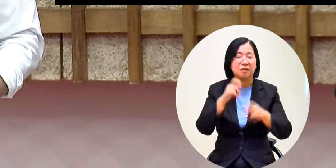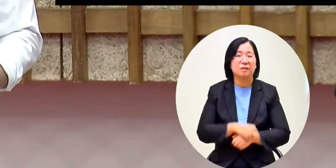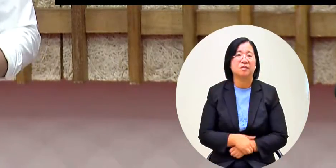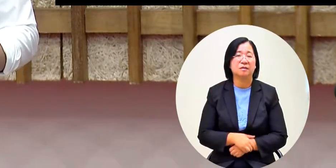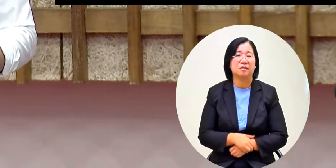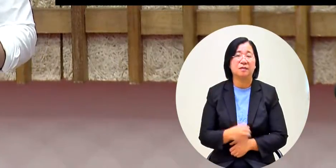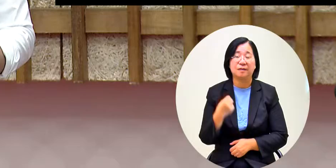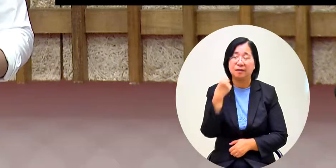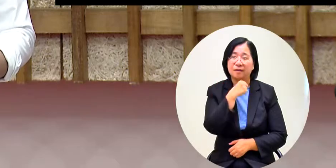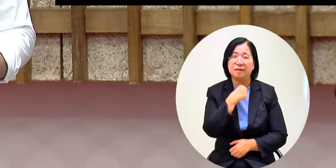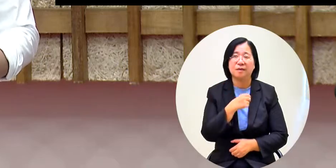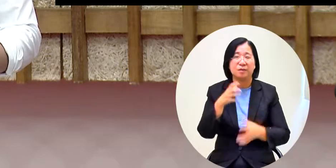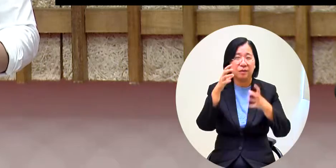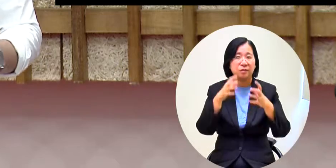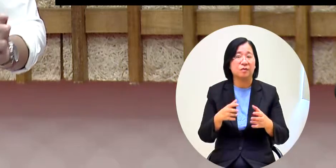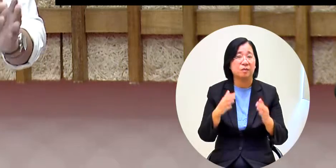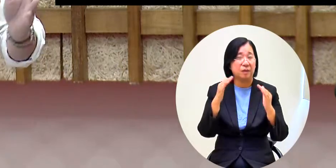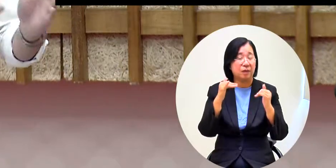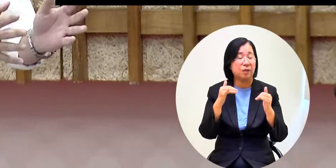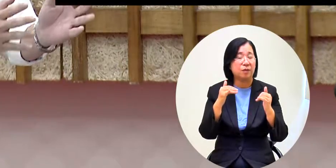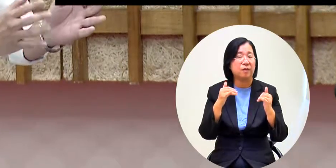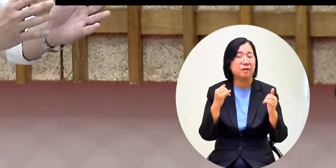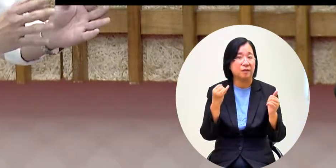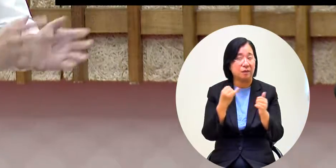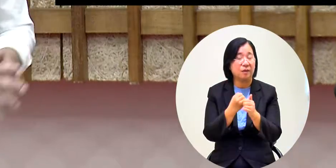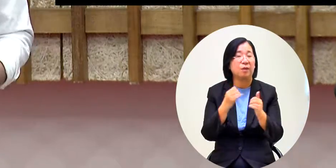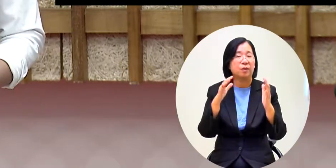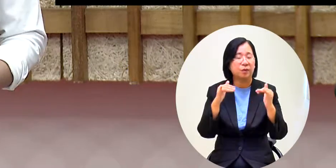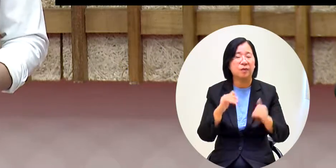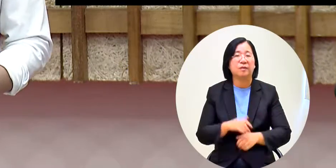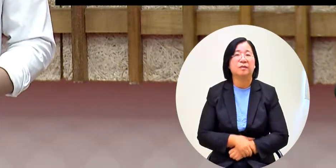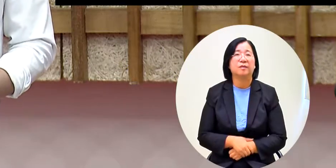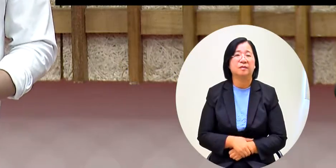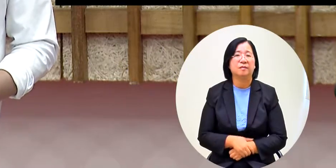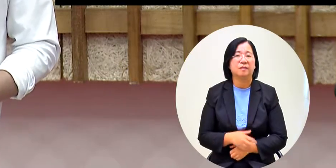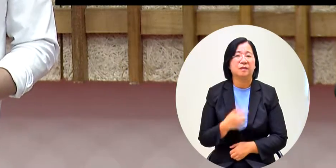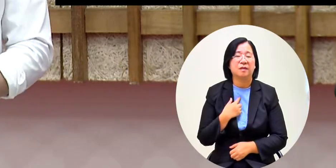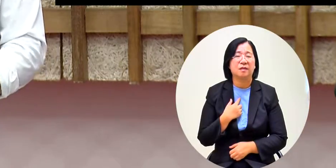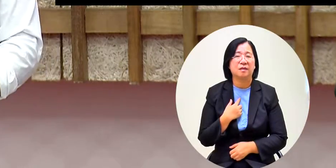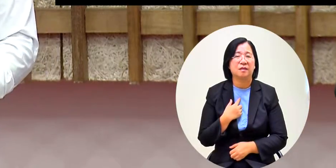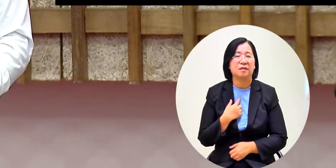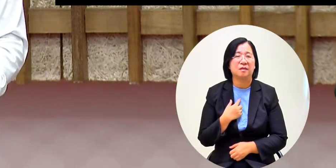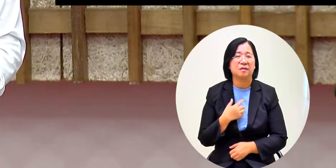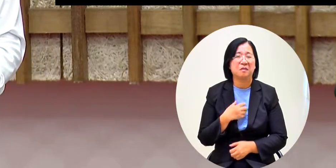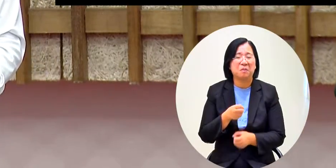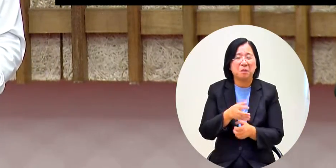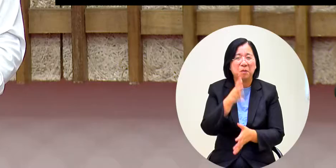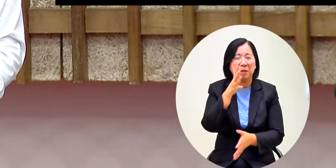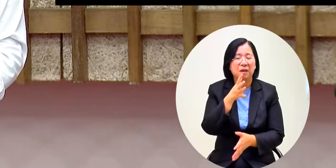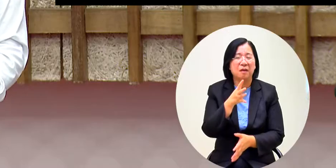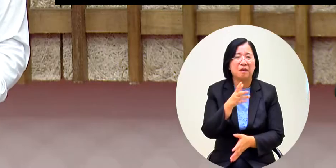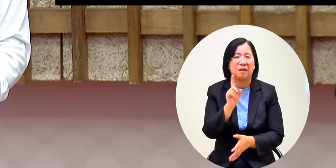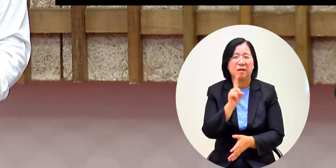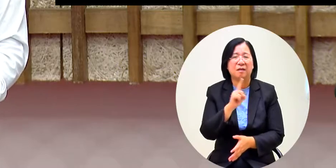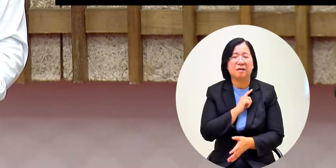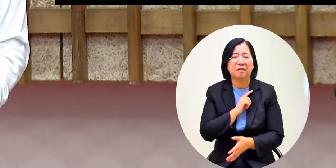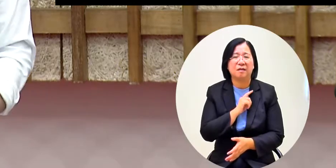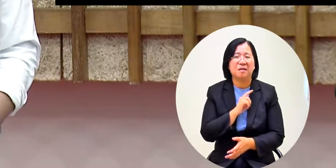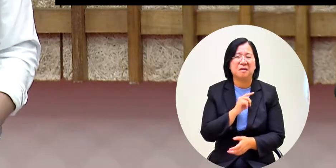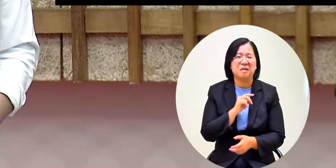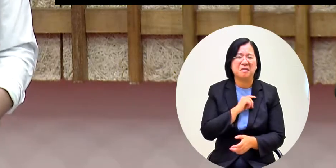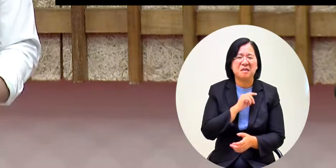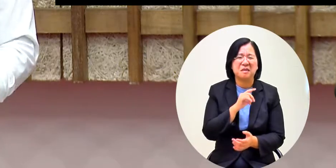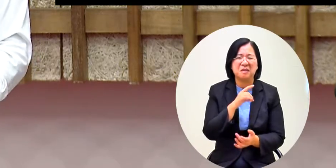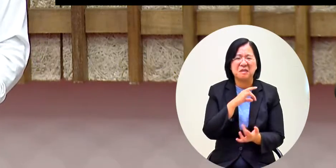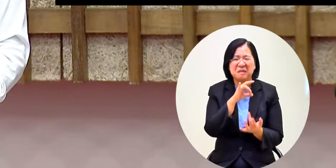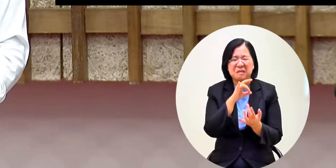礼，也可以就是不用拘泥在过去可能几个字句、几句话来做一些挑剔。那这部分就